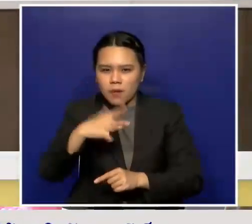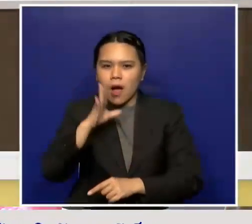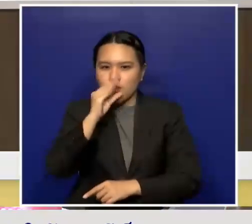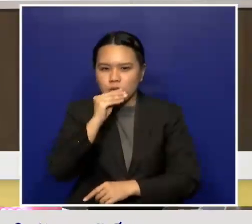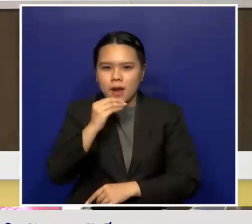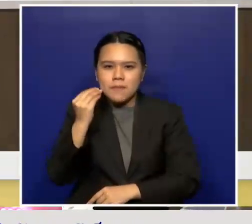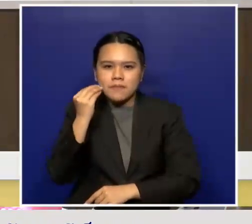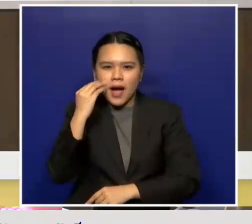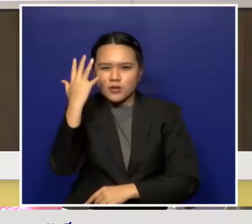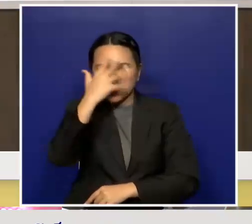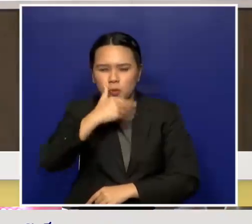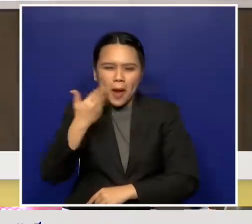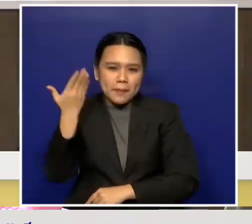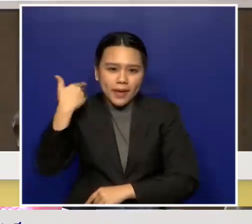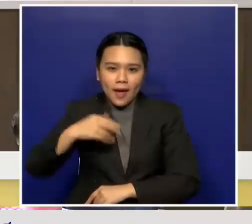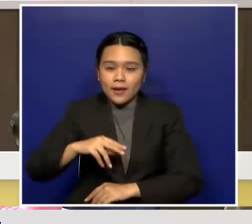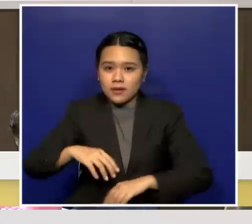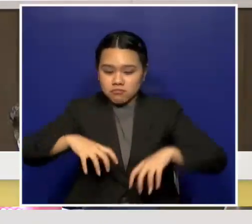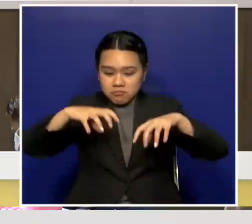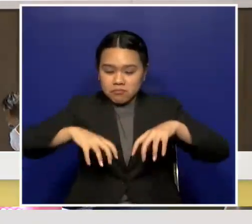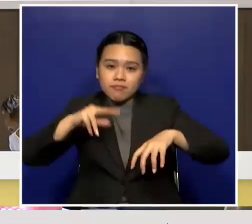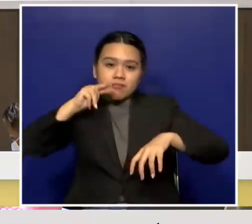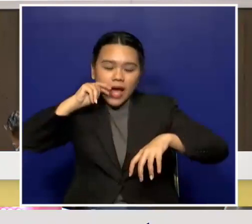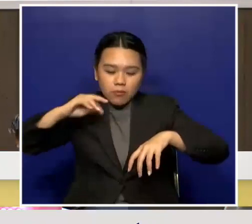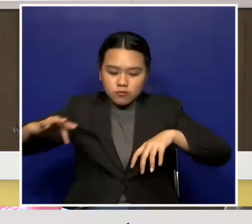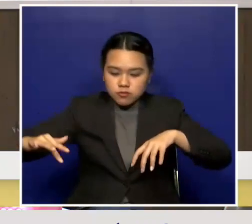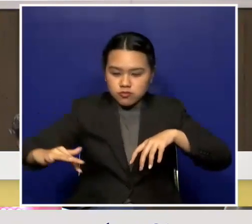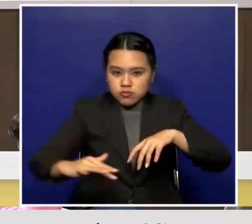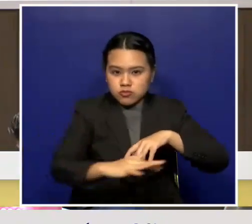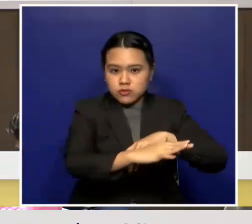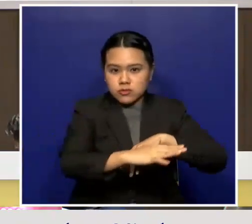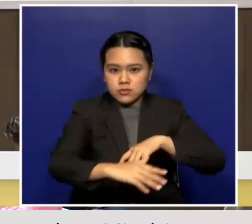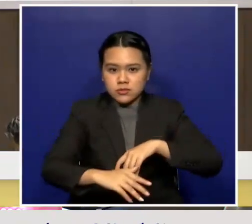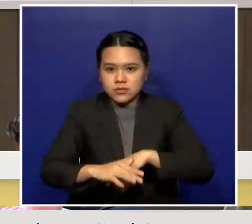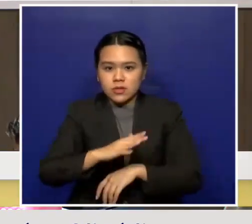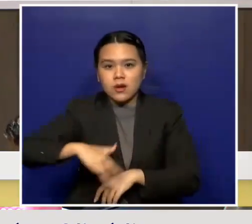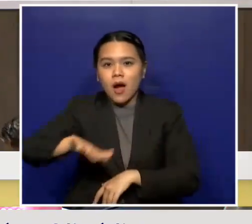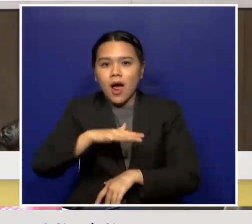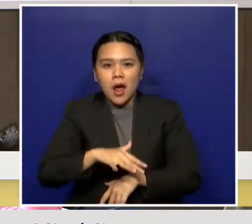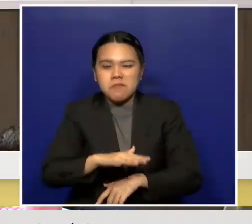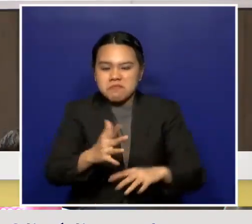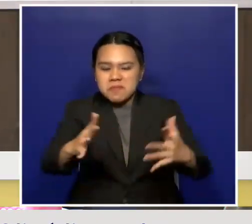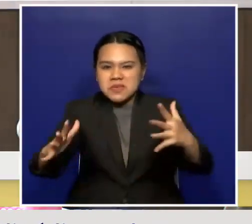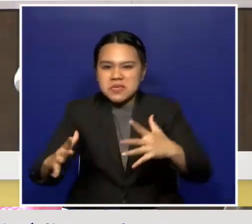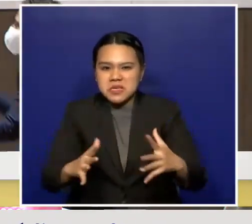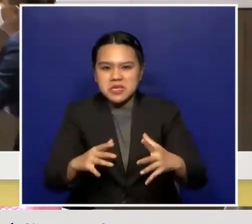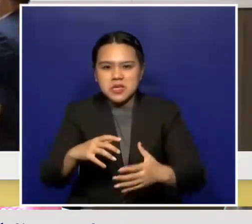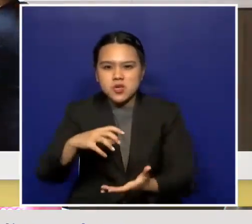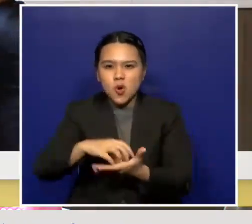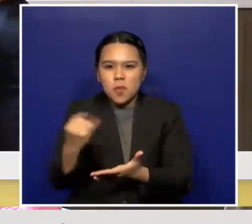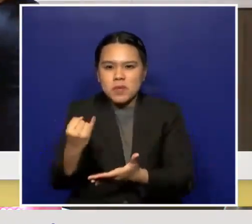มื่อกี้คฤหาสน์สองหลังที่ติดน้ำอยู่ไหนล่ะเออเองไม่มีหรอกพวกเราไม่มีบุญวาสนาได้อยู่หรอกเอาละช่างมันหายก็ช่างมัน